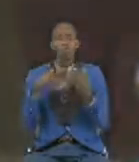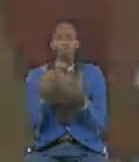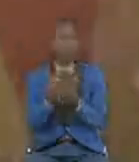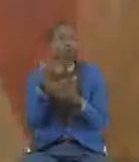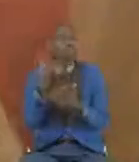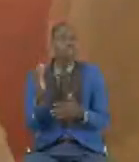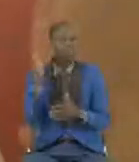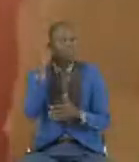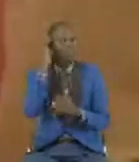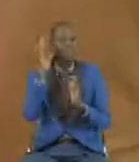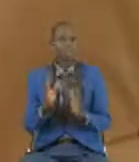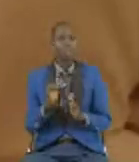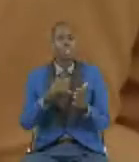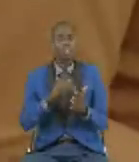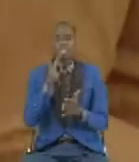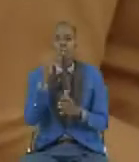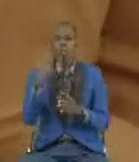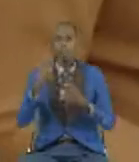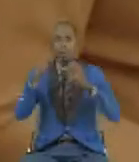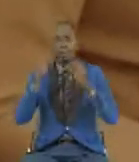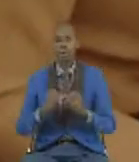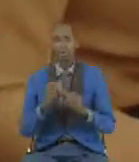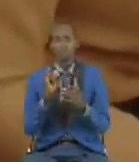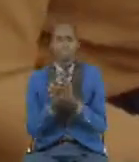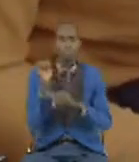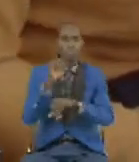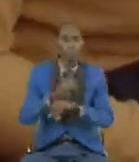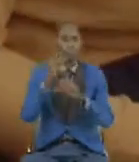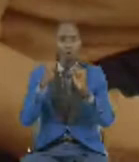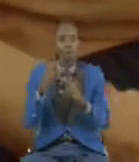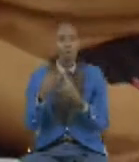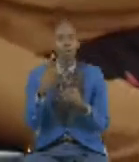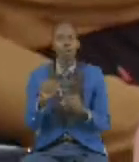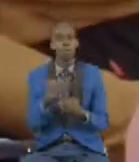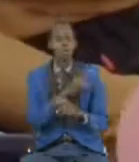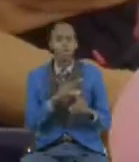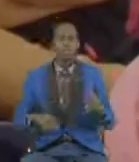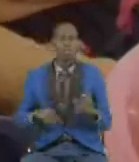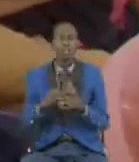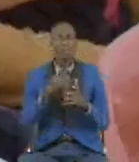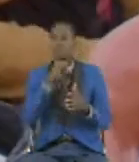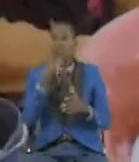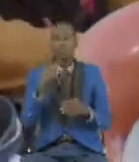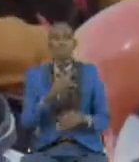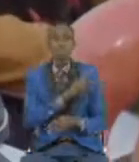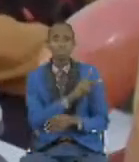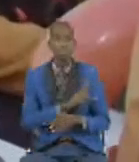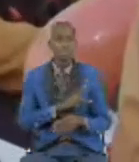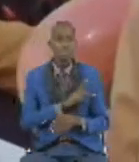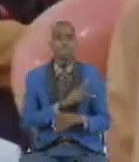auditeurs, puissance dominante, la puissance de la parole. Ce n'était pas la personnalité, ce n'était